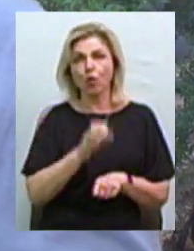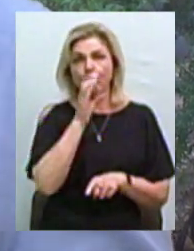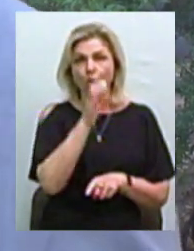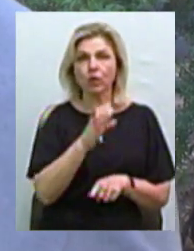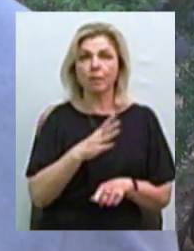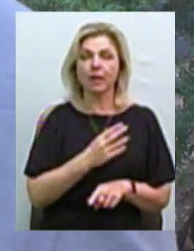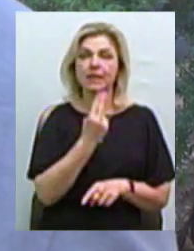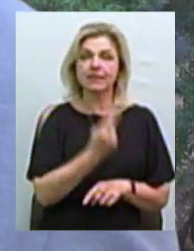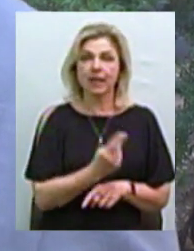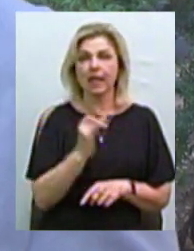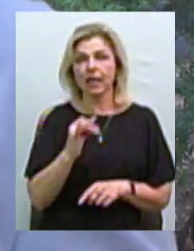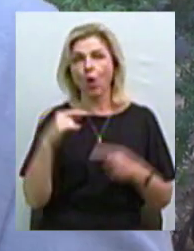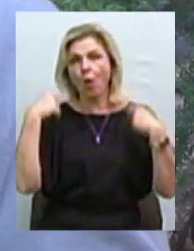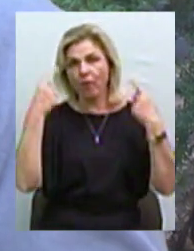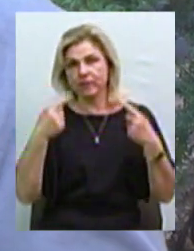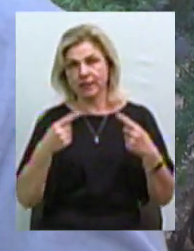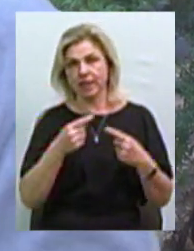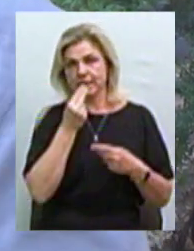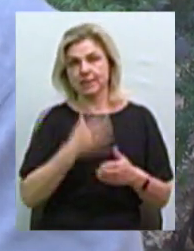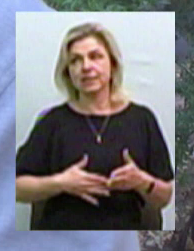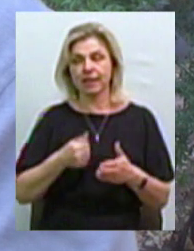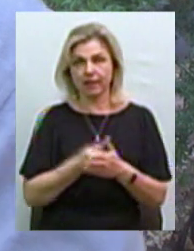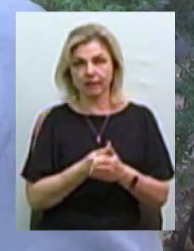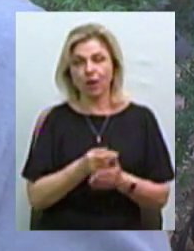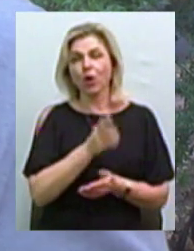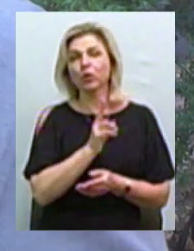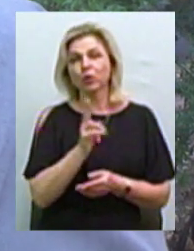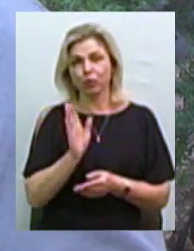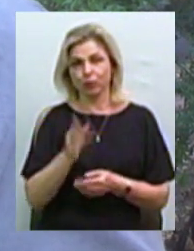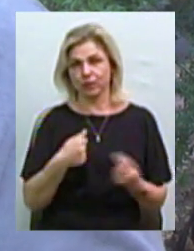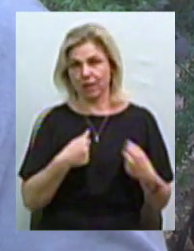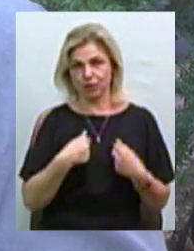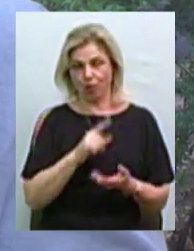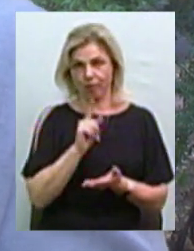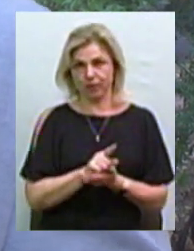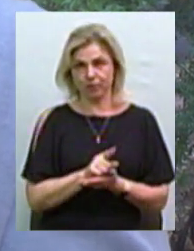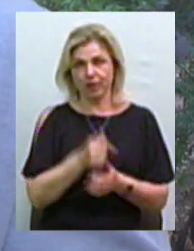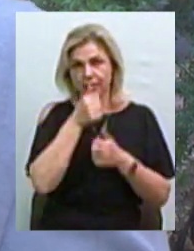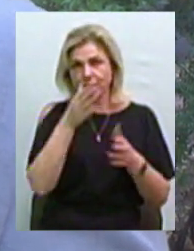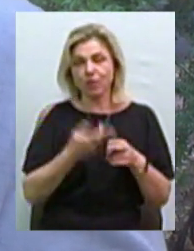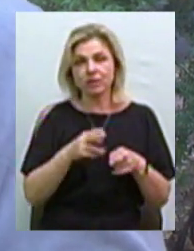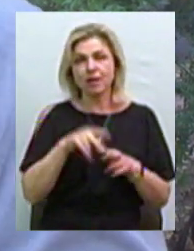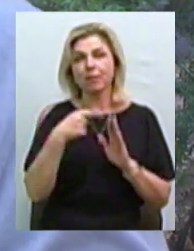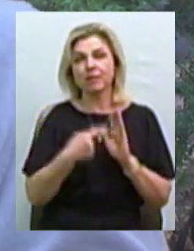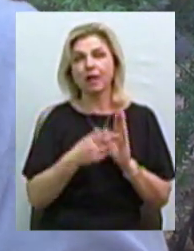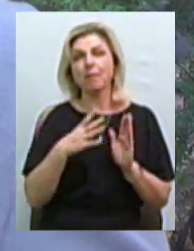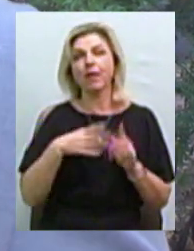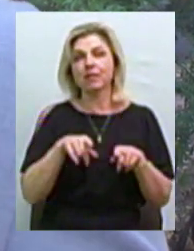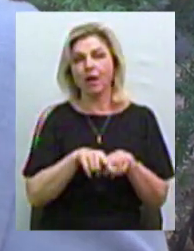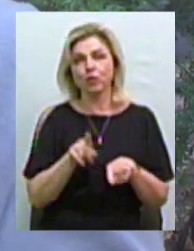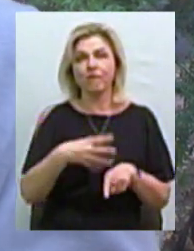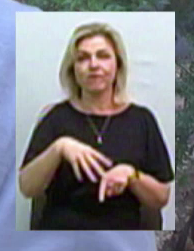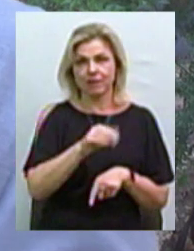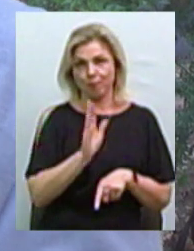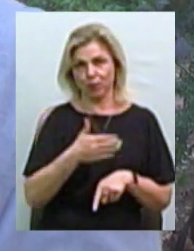цілі, і овці ситі. Бо хтось постраждає обов'язково. Не може в цьому питанні бути такого, що всі будуть